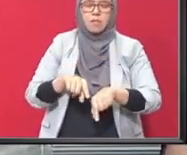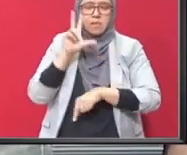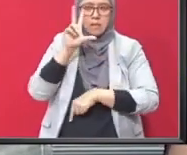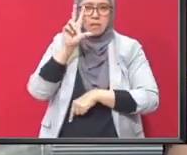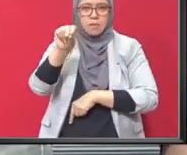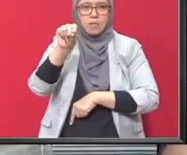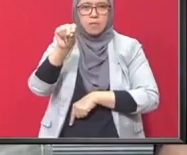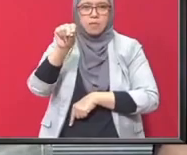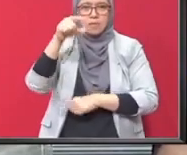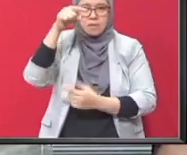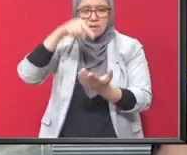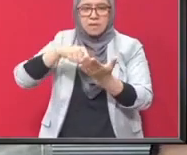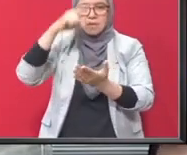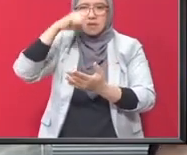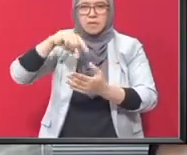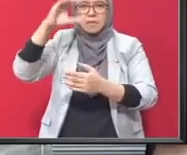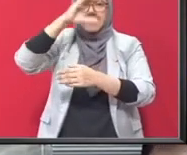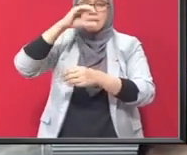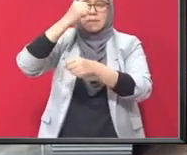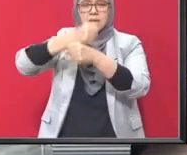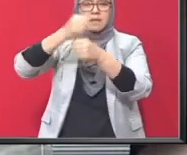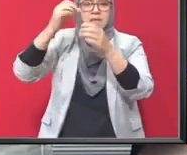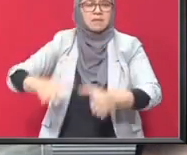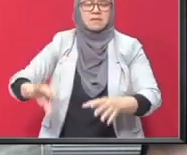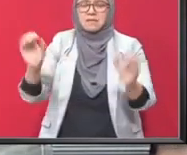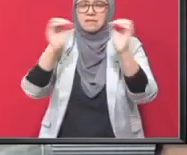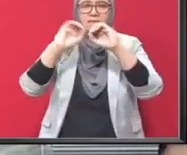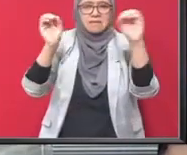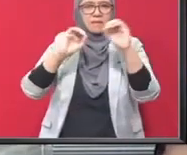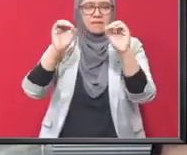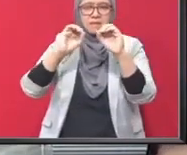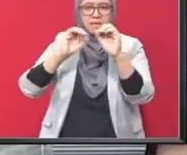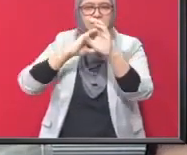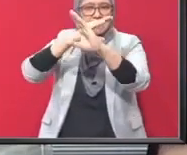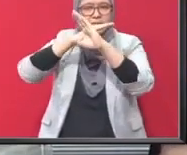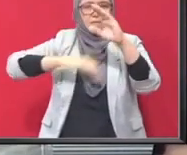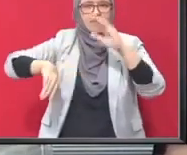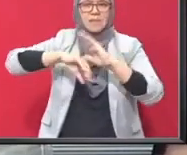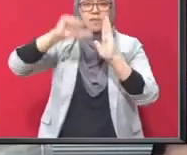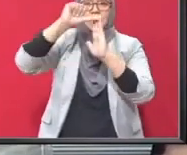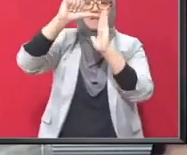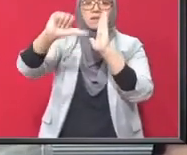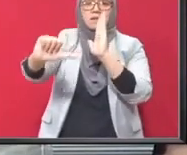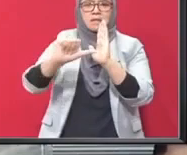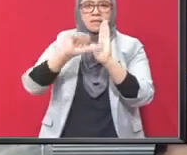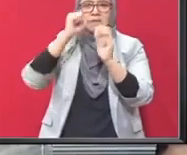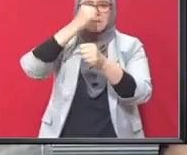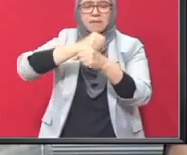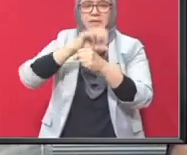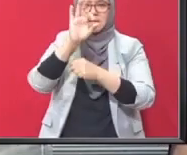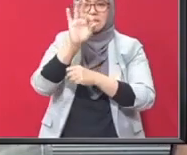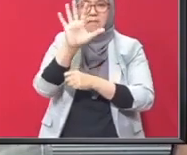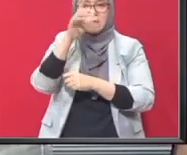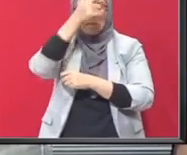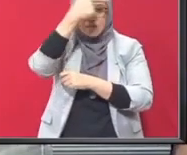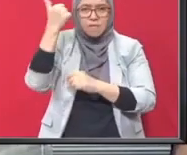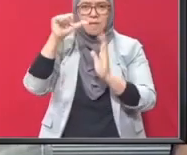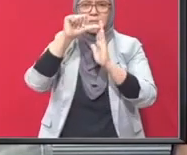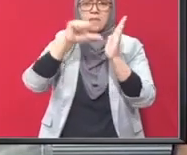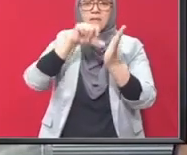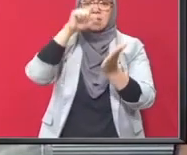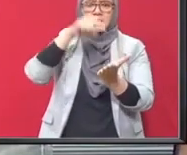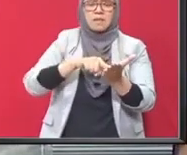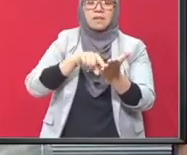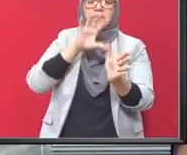pencari kerja ataupun jok Sykes tidak dilindungi dibawa Hatta kerja siang dah nyampe 5 karena atau ini hanya